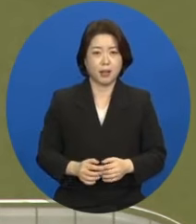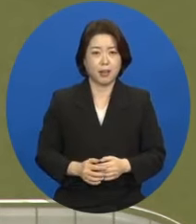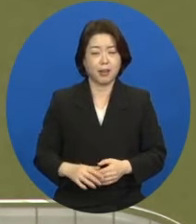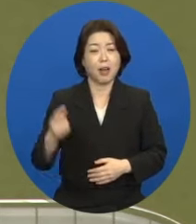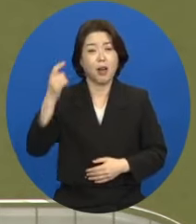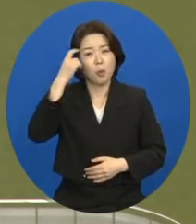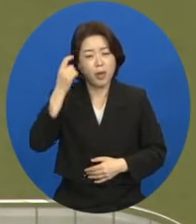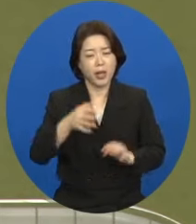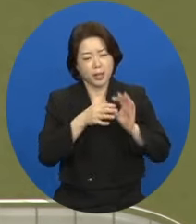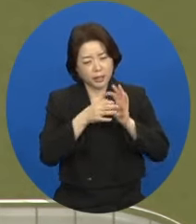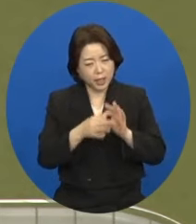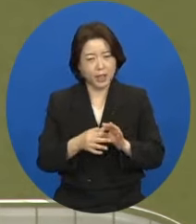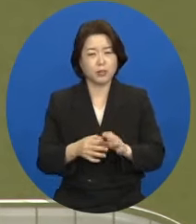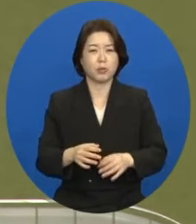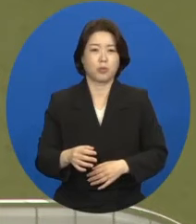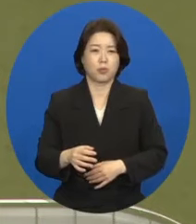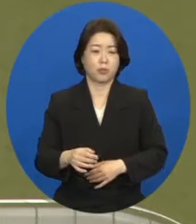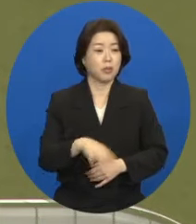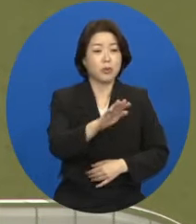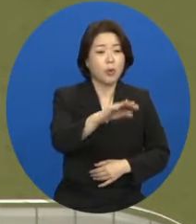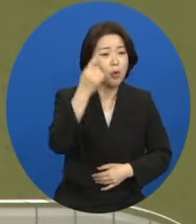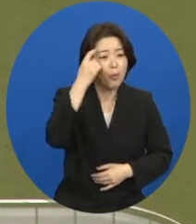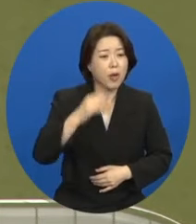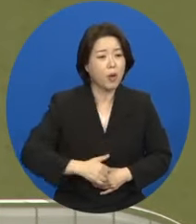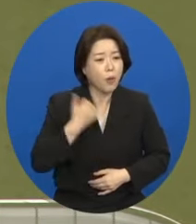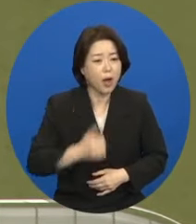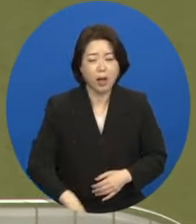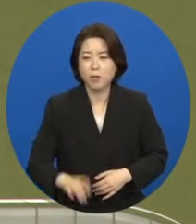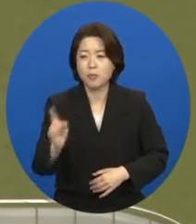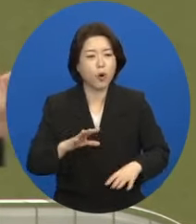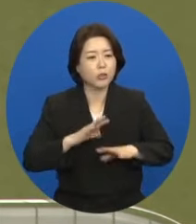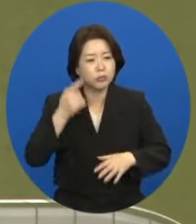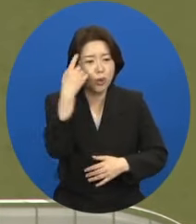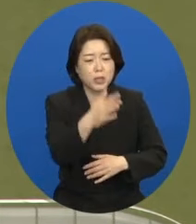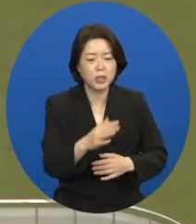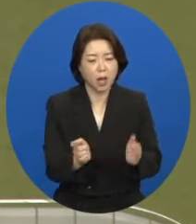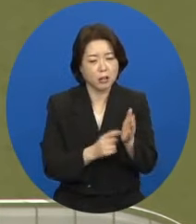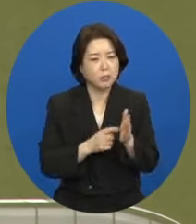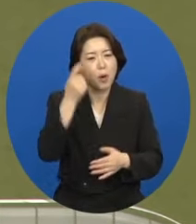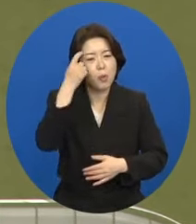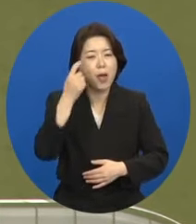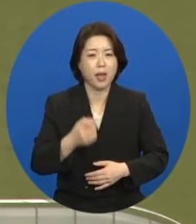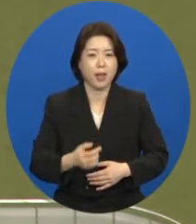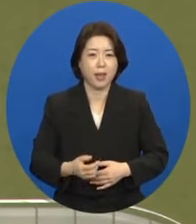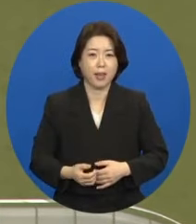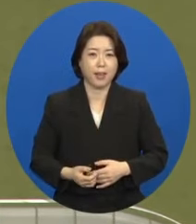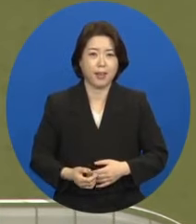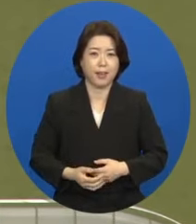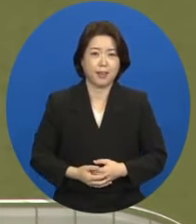왜 그렇게 화를 내니? 뭐가 그렇게 두려우니? 뭐가 그렇게 조급하니?